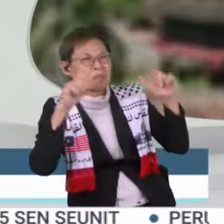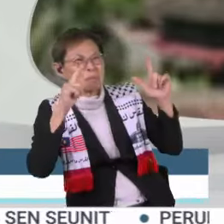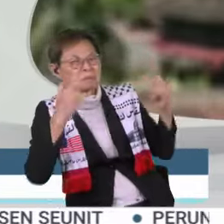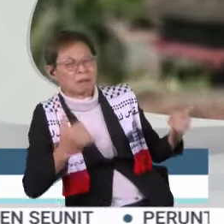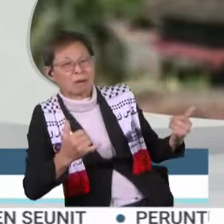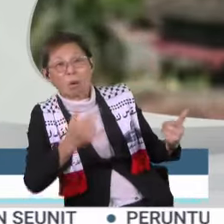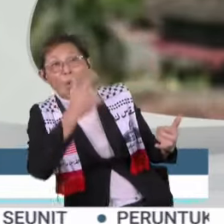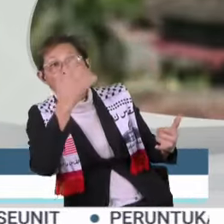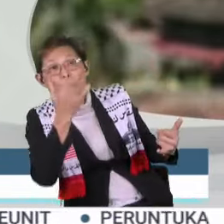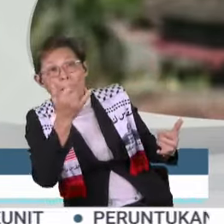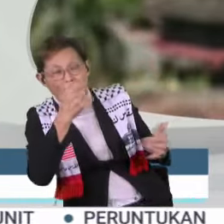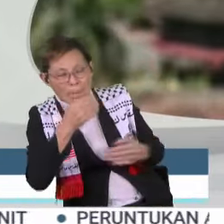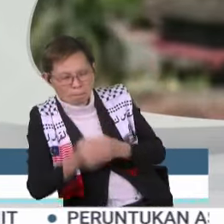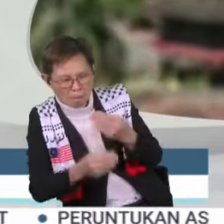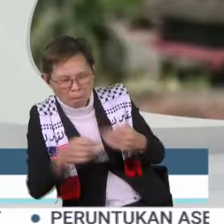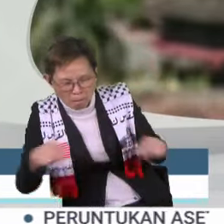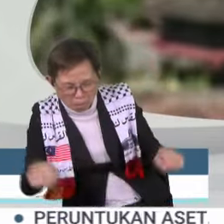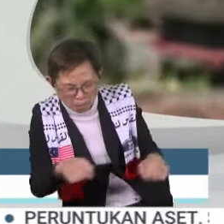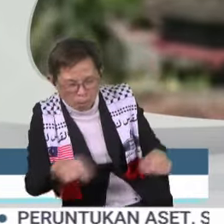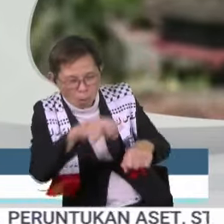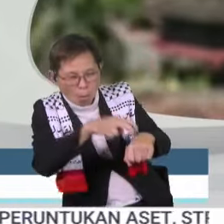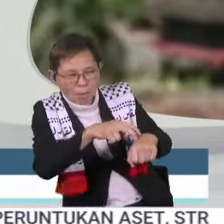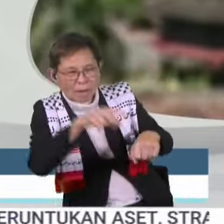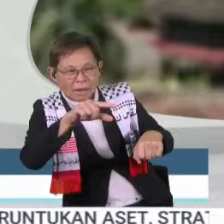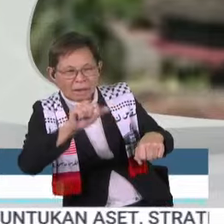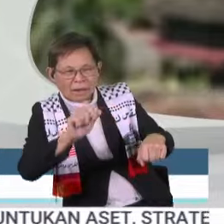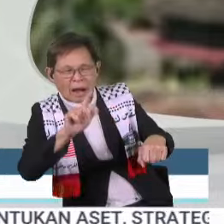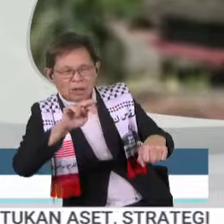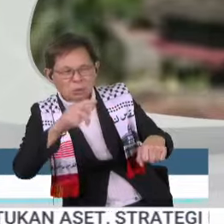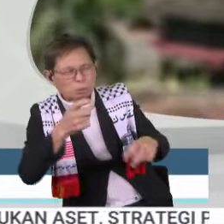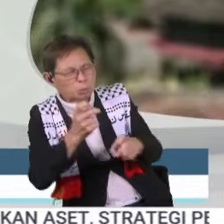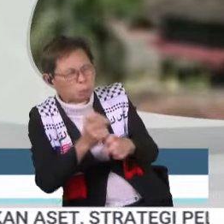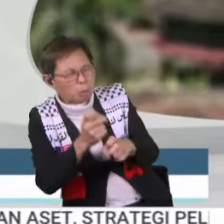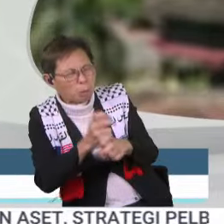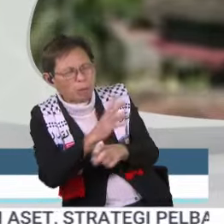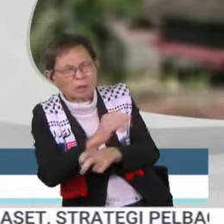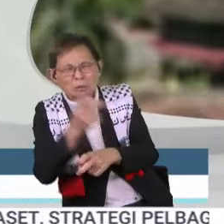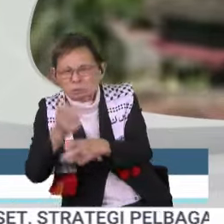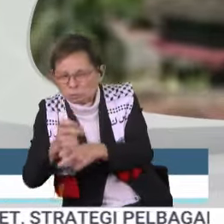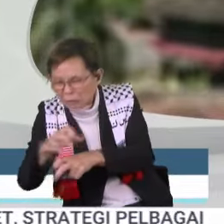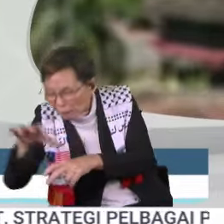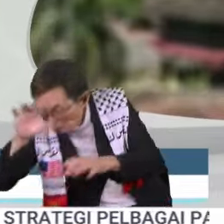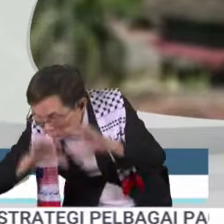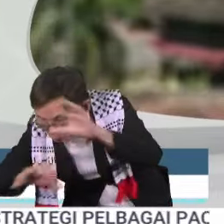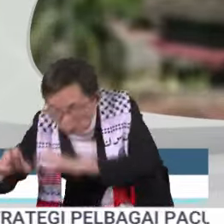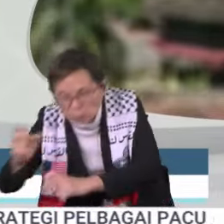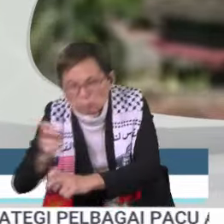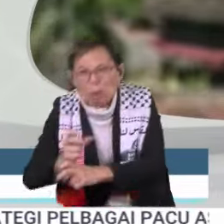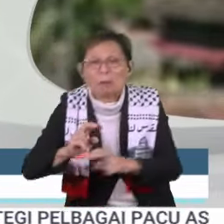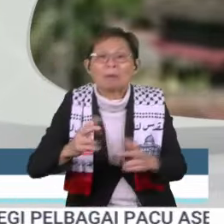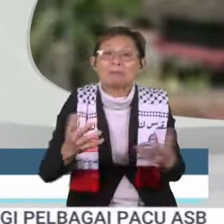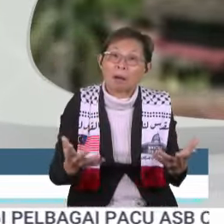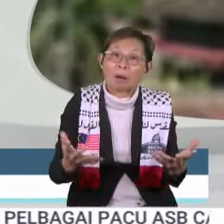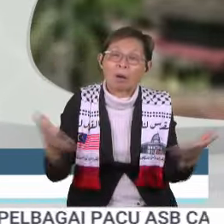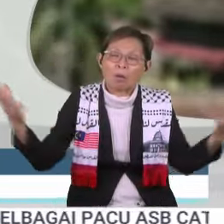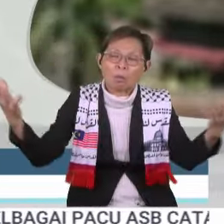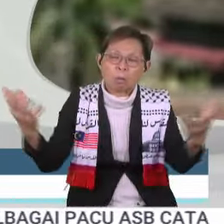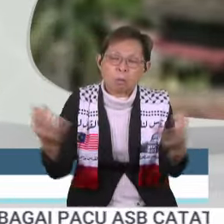kini memandangkan proses masak ubi gadung amat rumit selain sukar diperolehi menyebabkan ianya